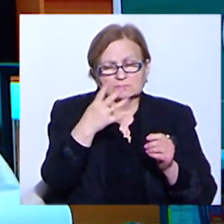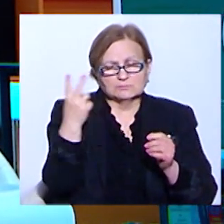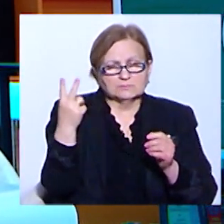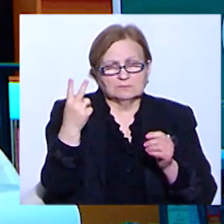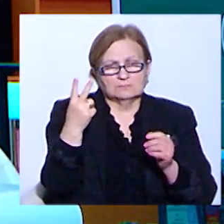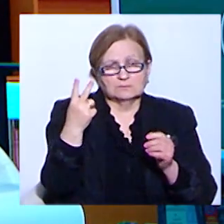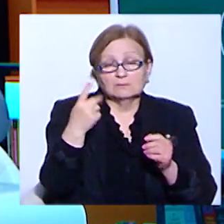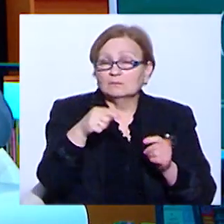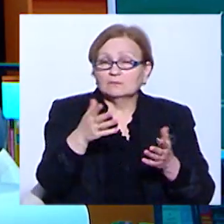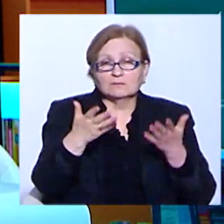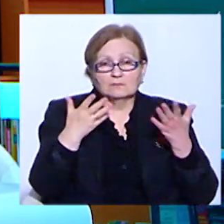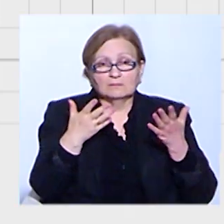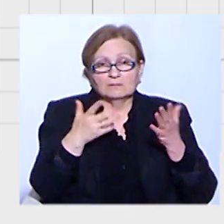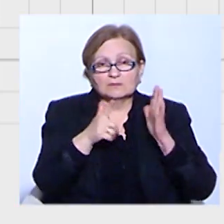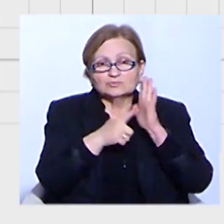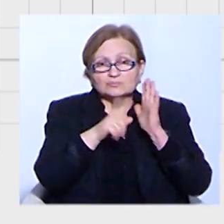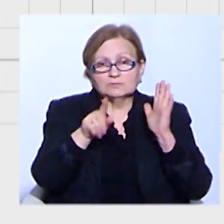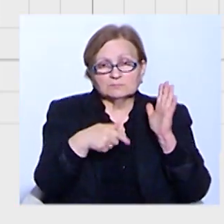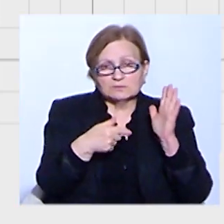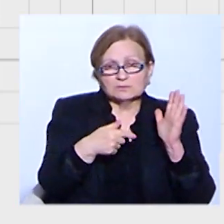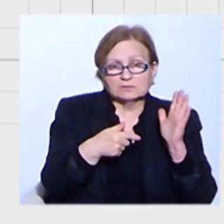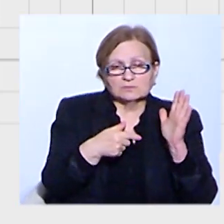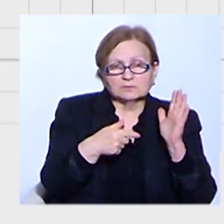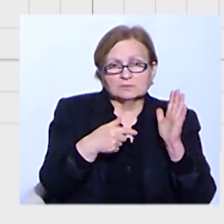1.42 და გამოდის